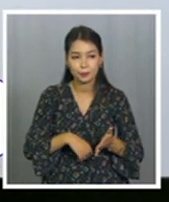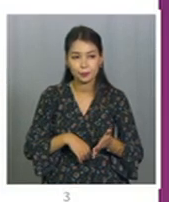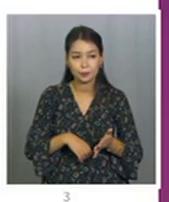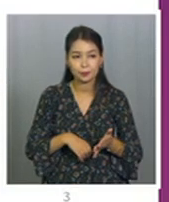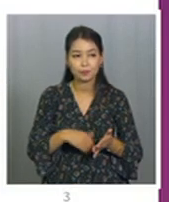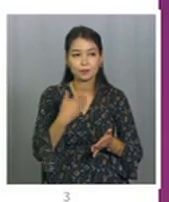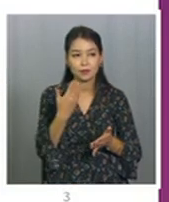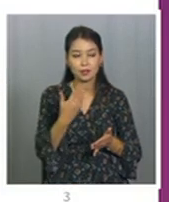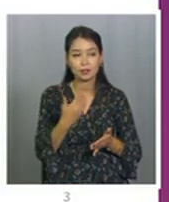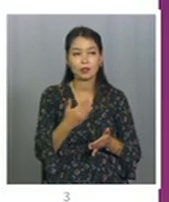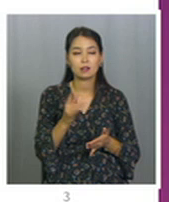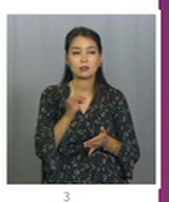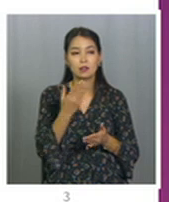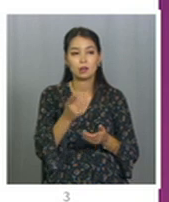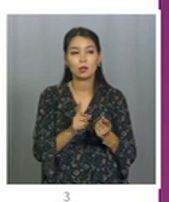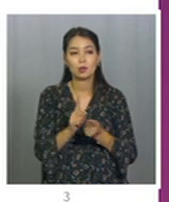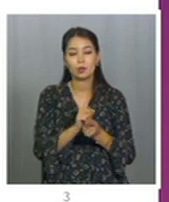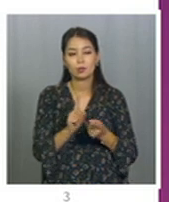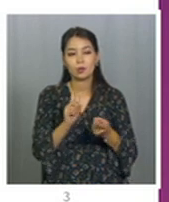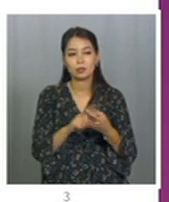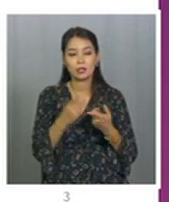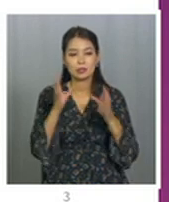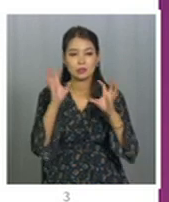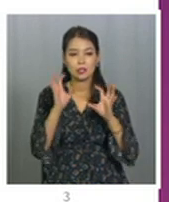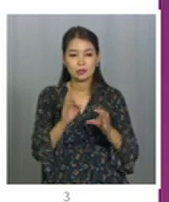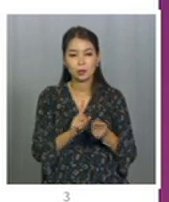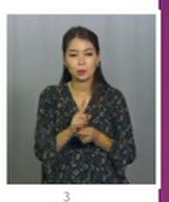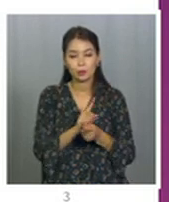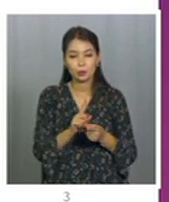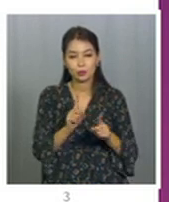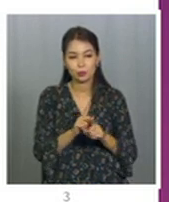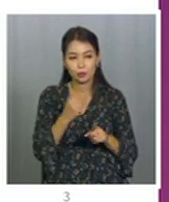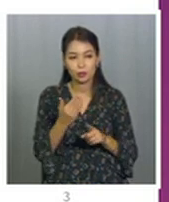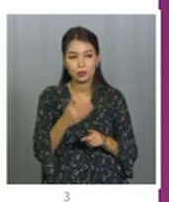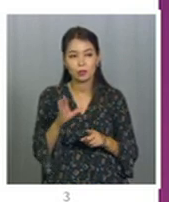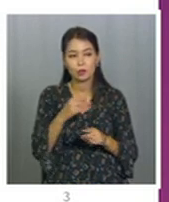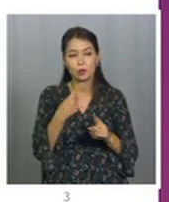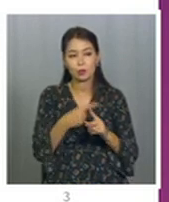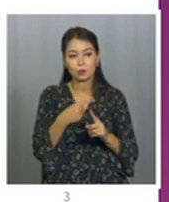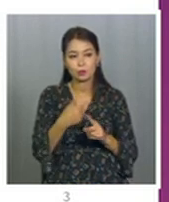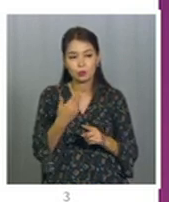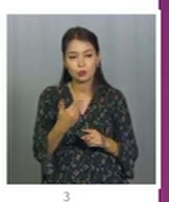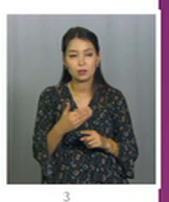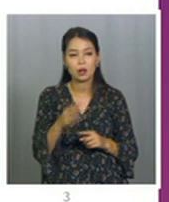кернеудің өзгеру заңдылығында да, тоқ күшінің өзгеру заңдылығында да косинустың аргументі, немесе бізде оны